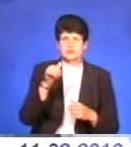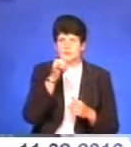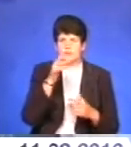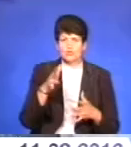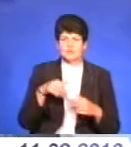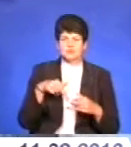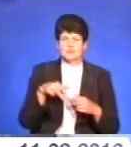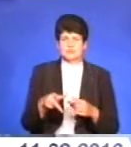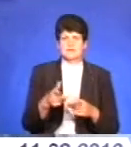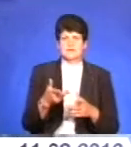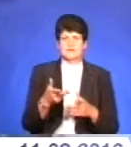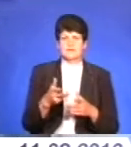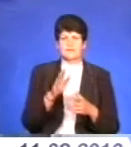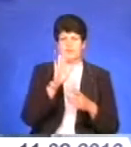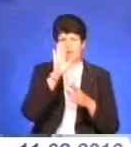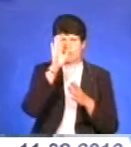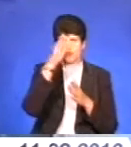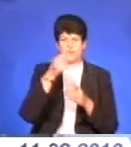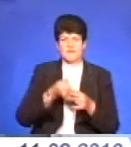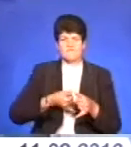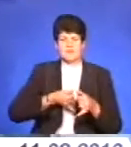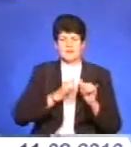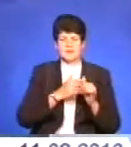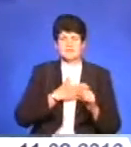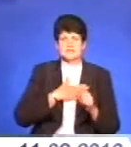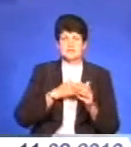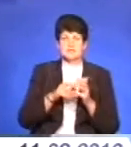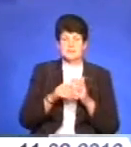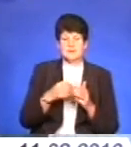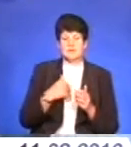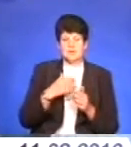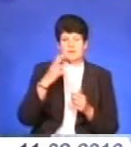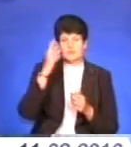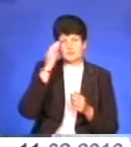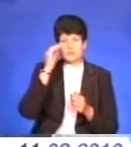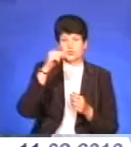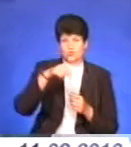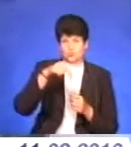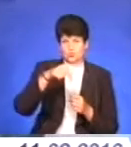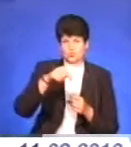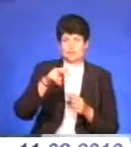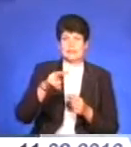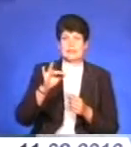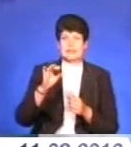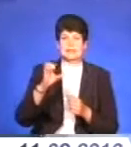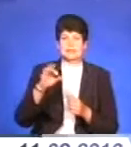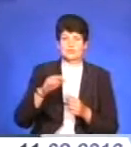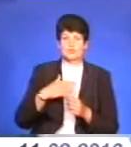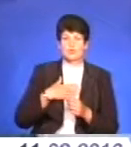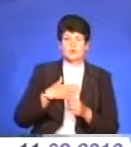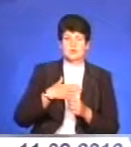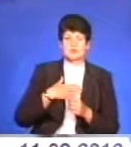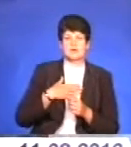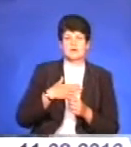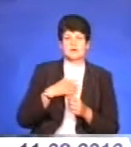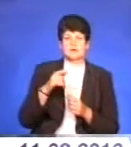йти ворога цього виганяти з наших земель. То я рахую, що тут на Лисоні мої прадіди